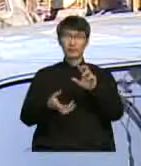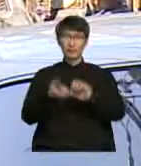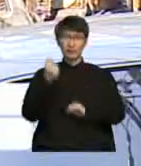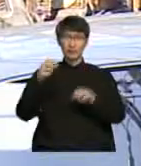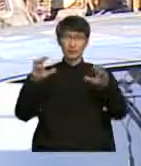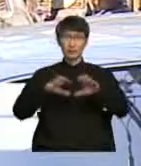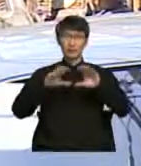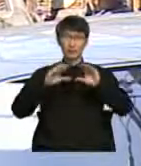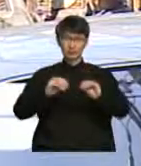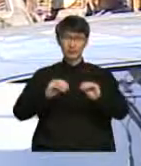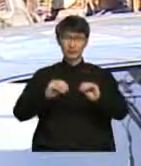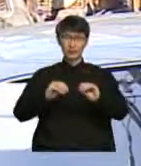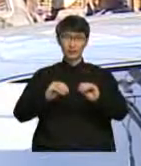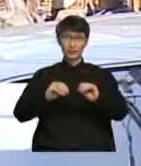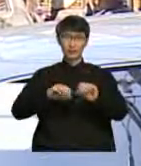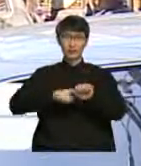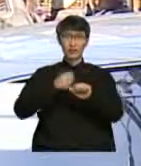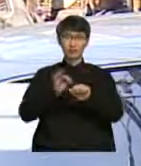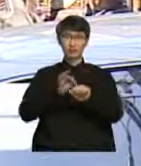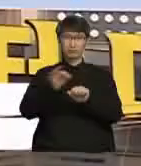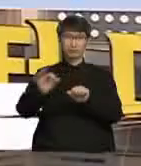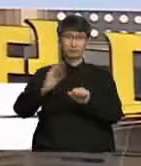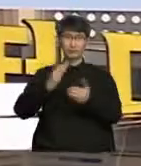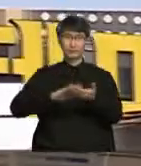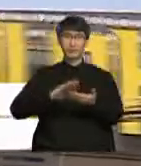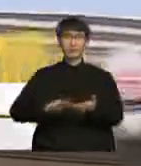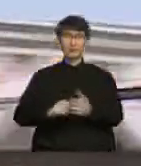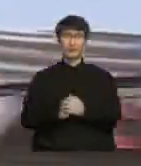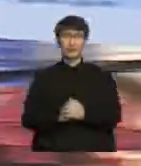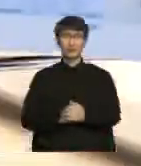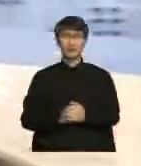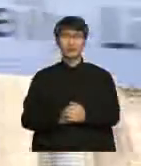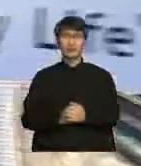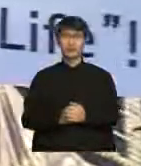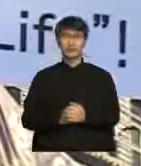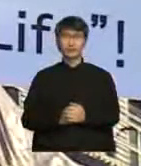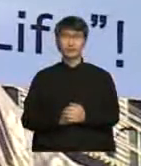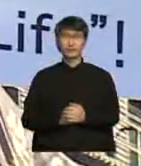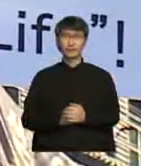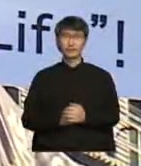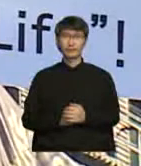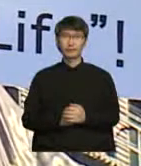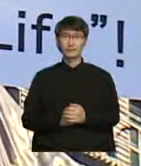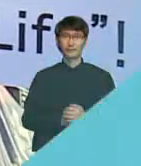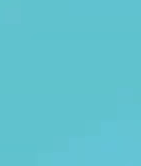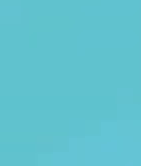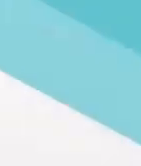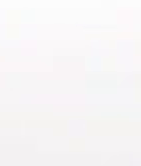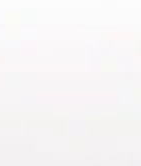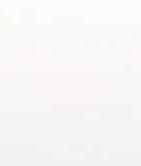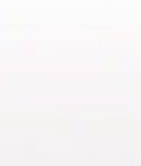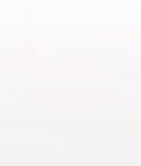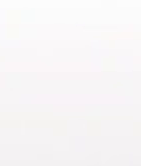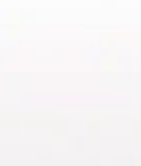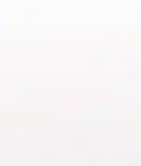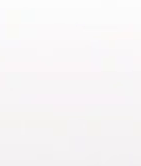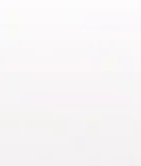집합 금주와 과태료 부과 조치가 이루어 집니다 드라이브 서울 경기 케이블 tv 지어봅니다 으